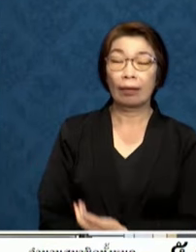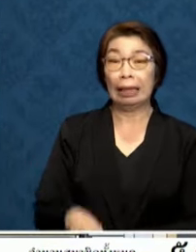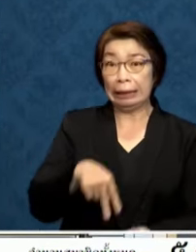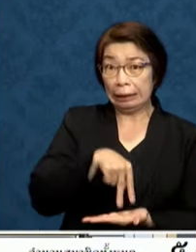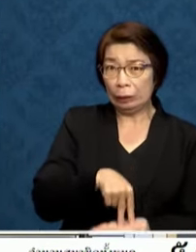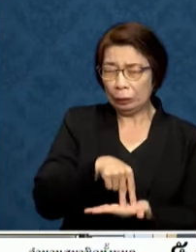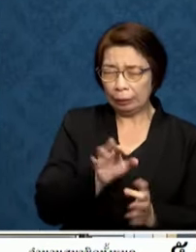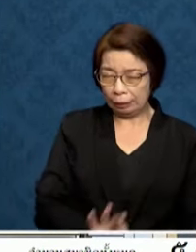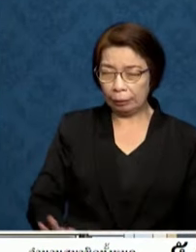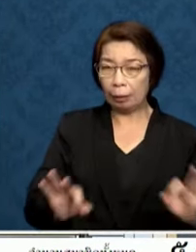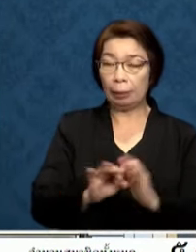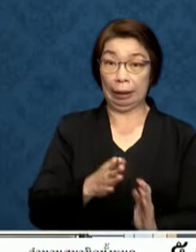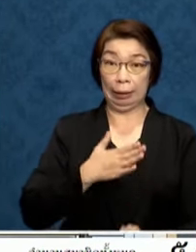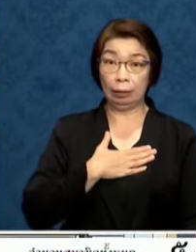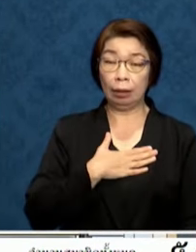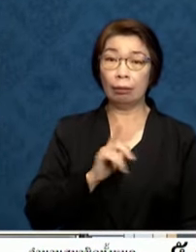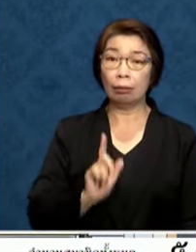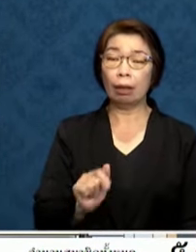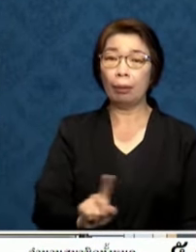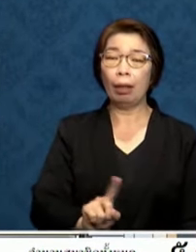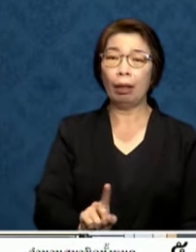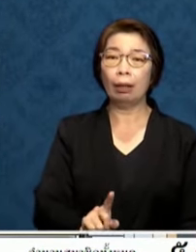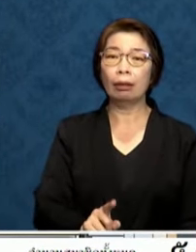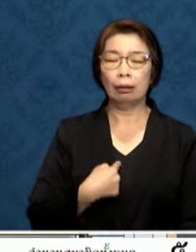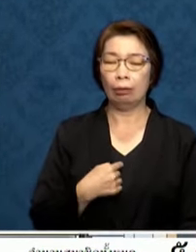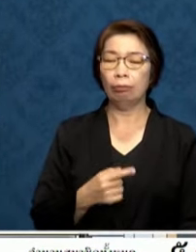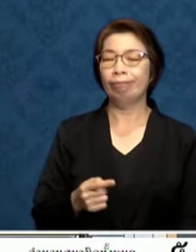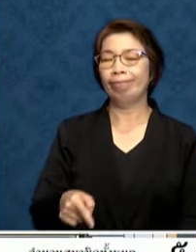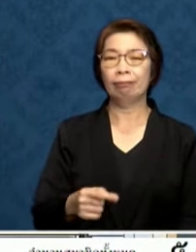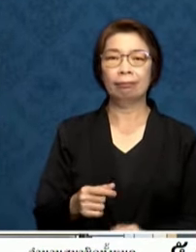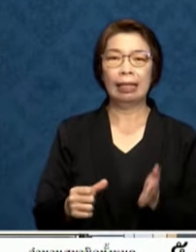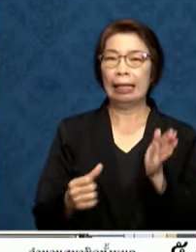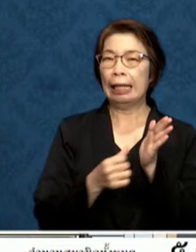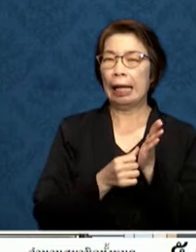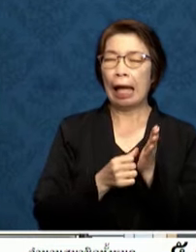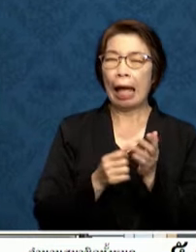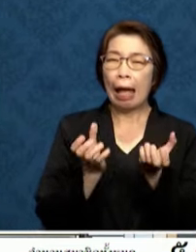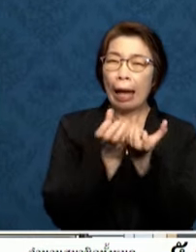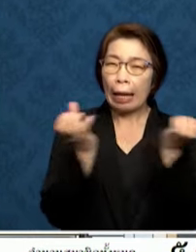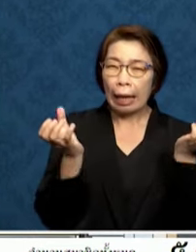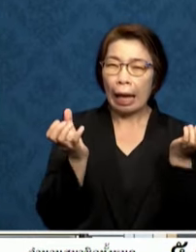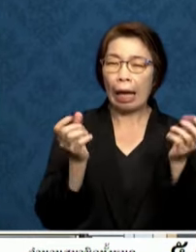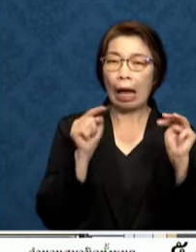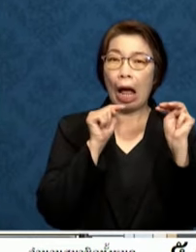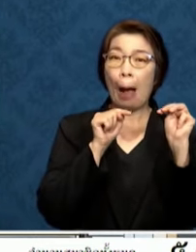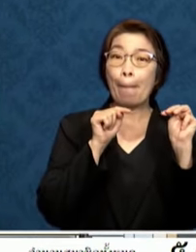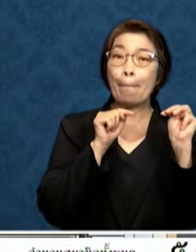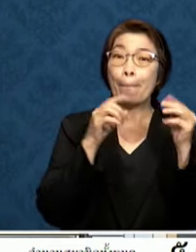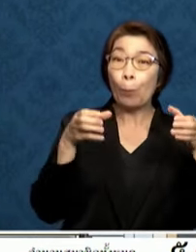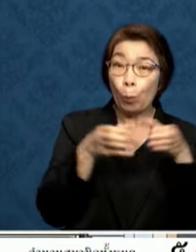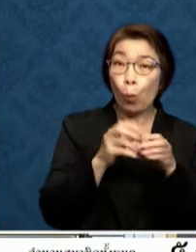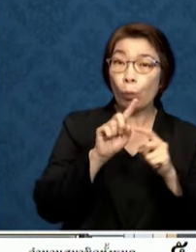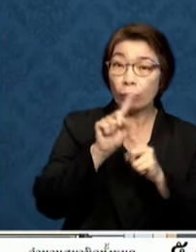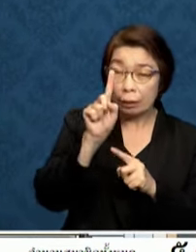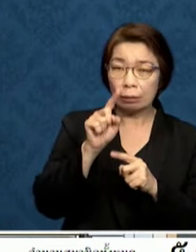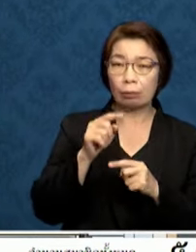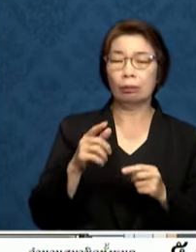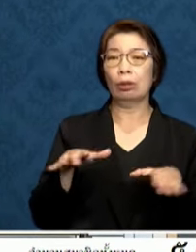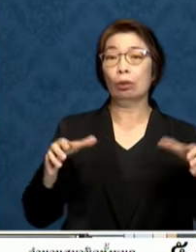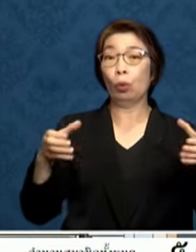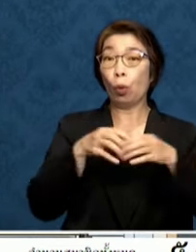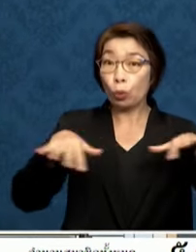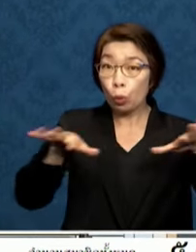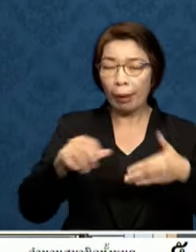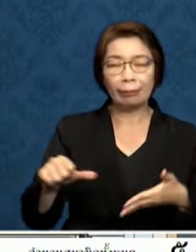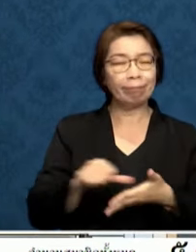เรายืนยันว่าเราจะไม่แก้ไขรัฐธรรมนูญในหมวดที่ 1คือบททั่วไป